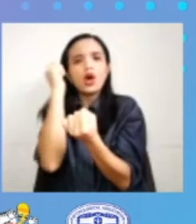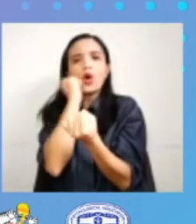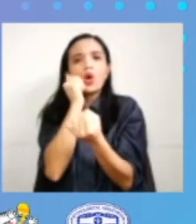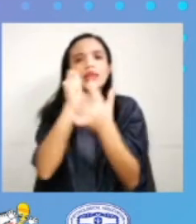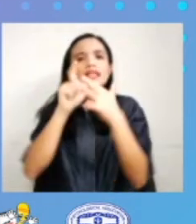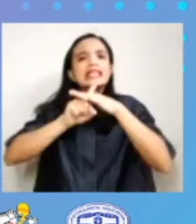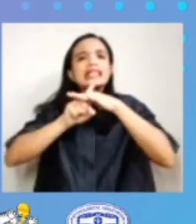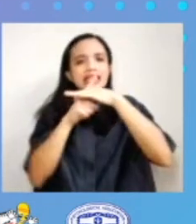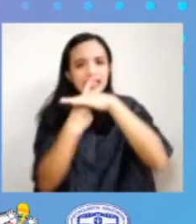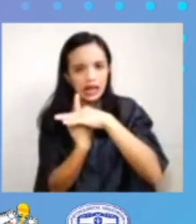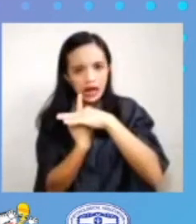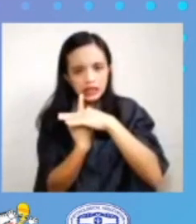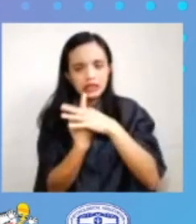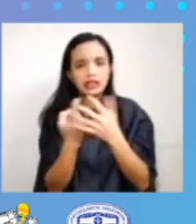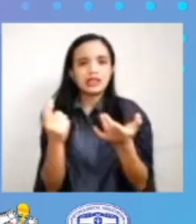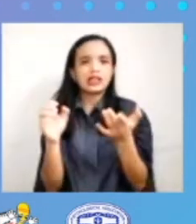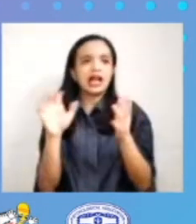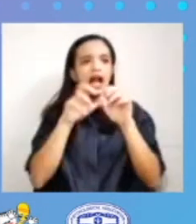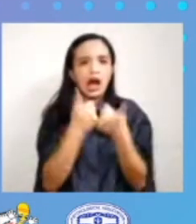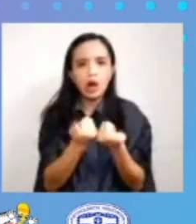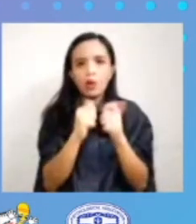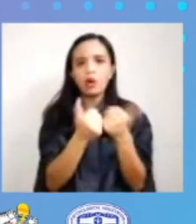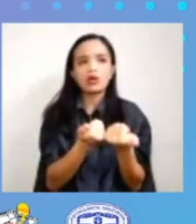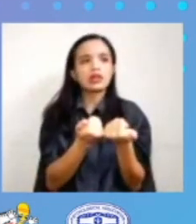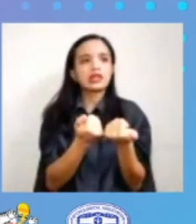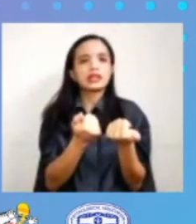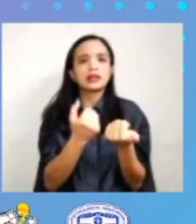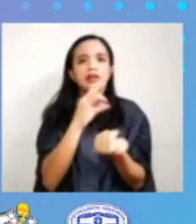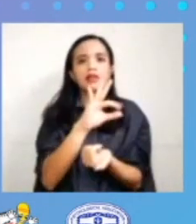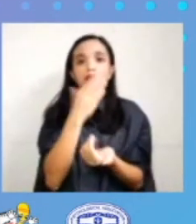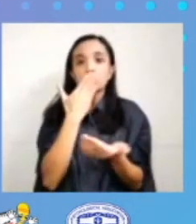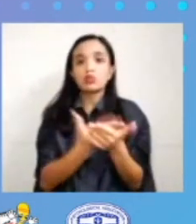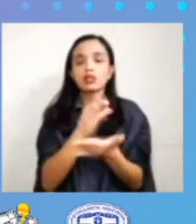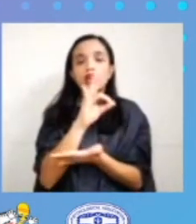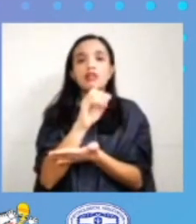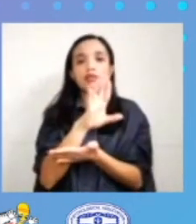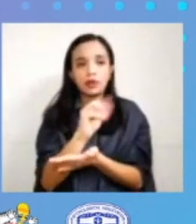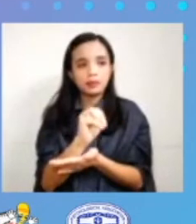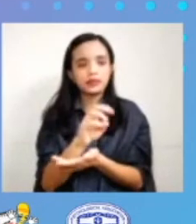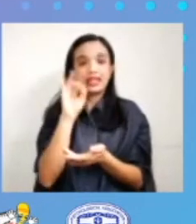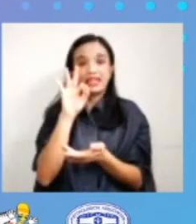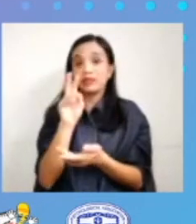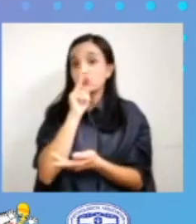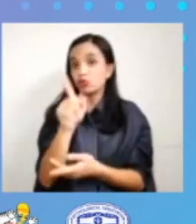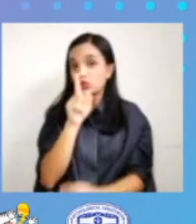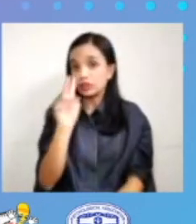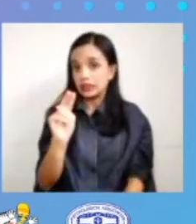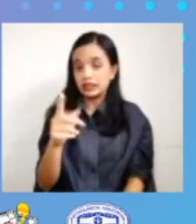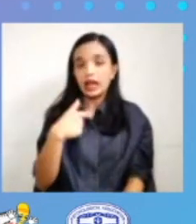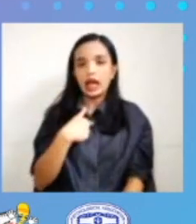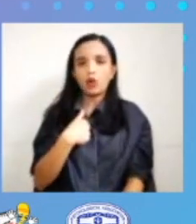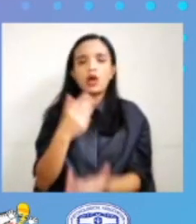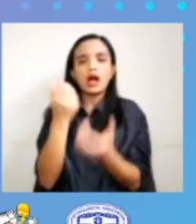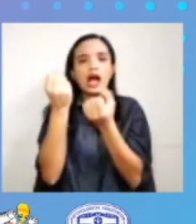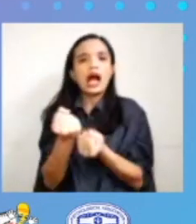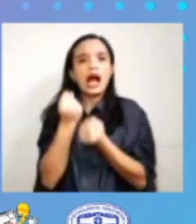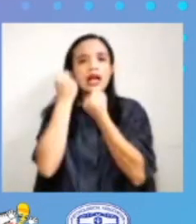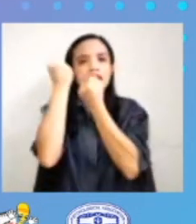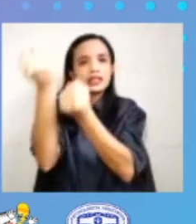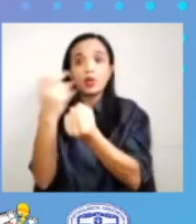on how you use them. Pwede po natin i-view yung exercise, bawat exercises ko bilang mga tool sa isang